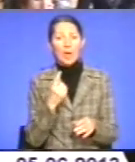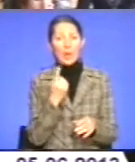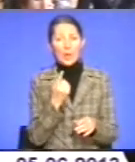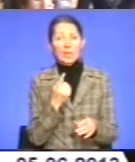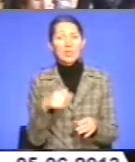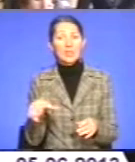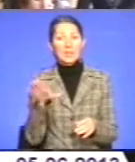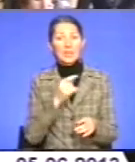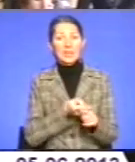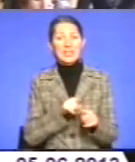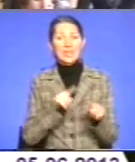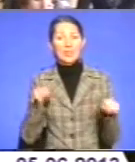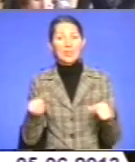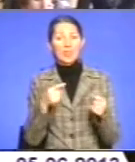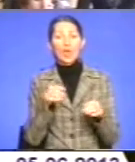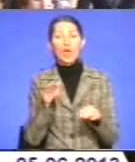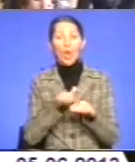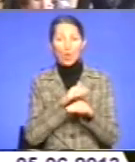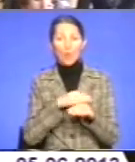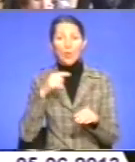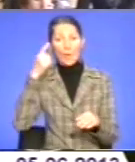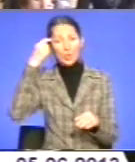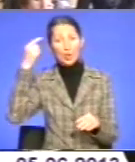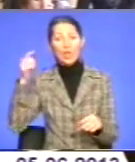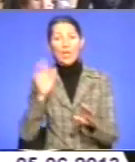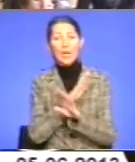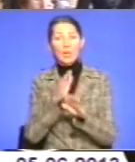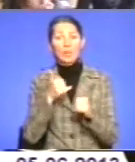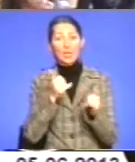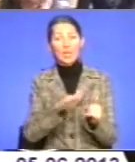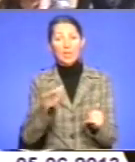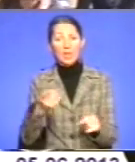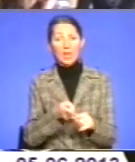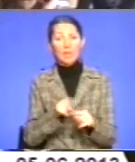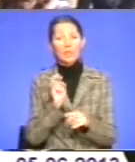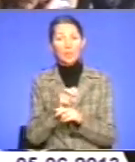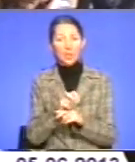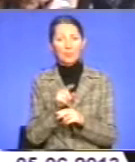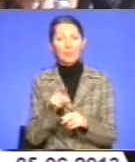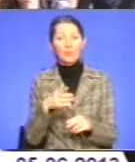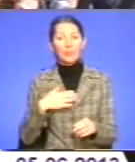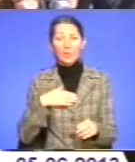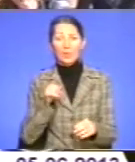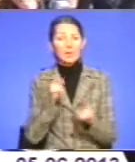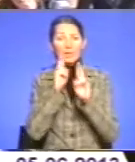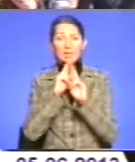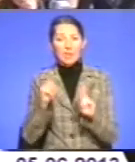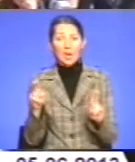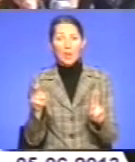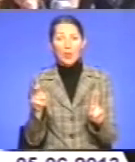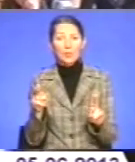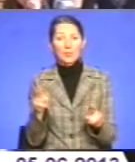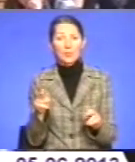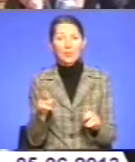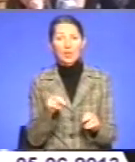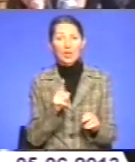це створити добрий психологічний клімат для дітей, які до нас прийшли, тому що ми їх не знаємо,